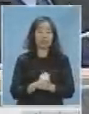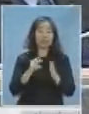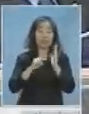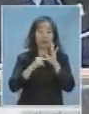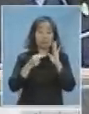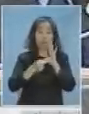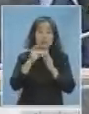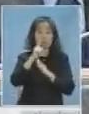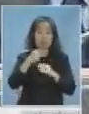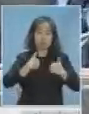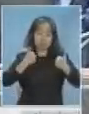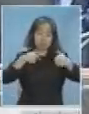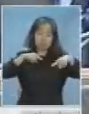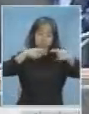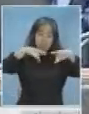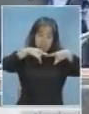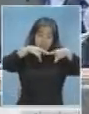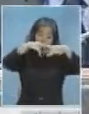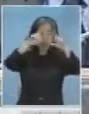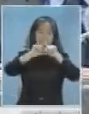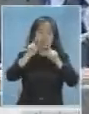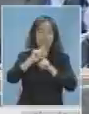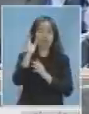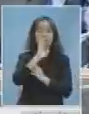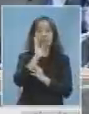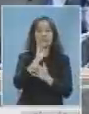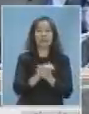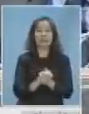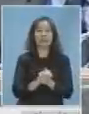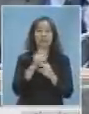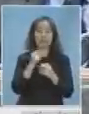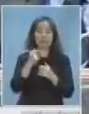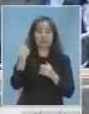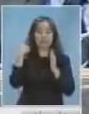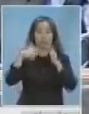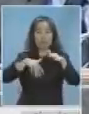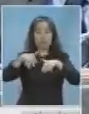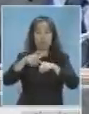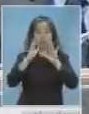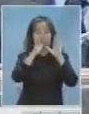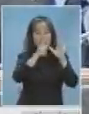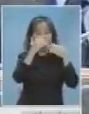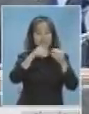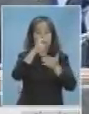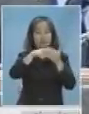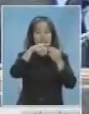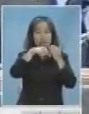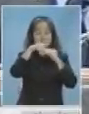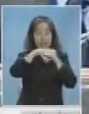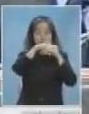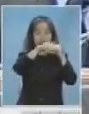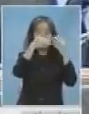าคัดค้านท่านที่ท่านจะบริหารประเทศไม่ใช่หรอกครับท่านได้รับความไว้วางใจจากประชาชนในการบริหารประเทศท่านทำให้เต็มที่เถอะ